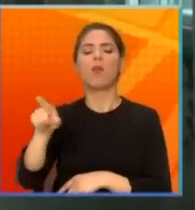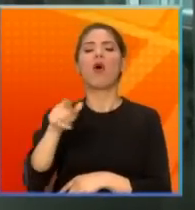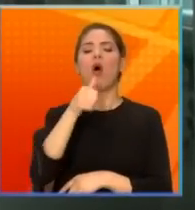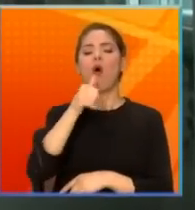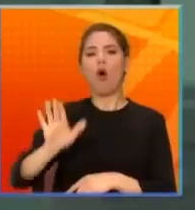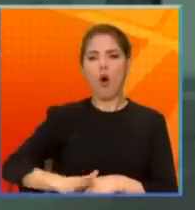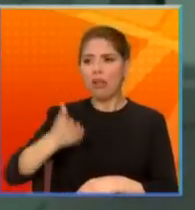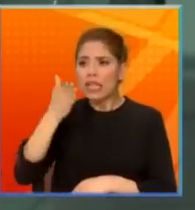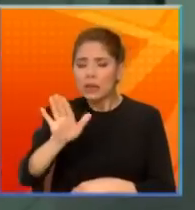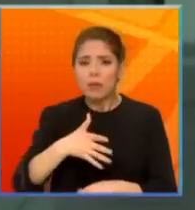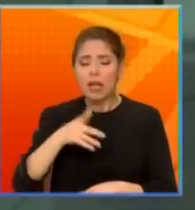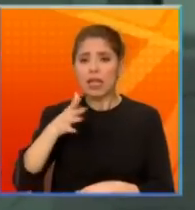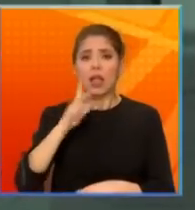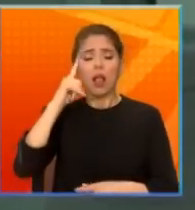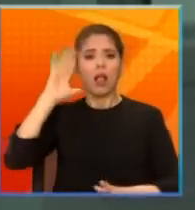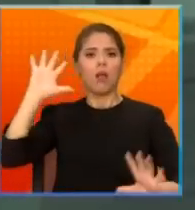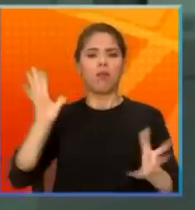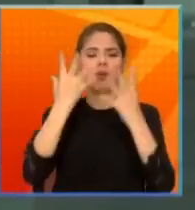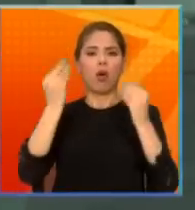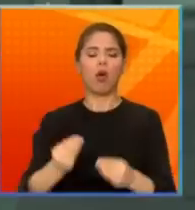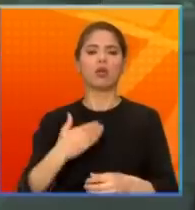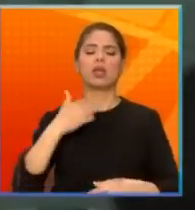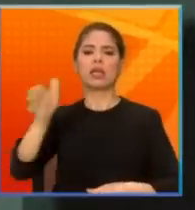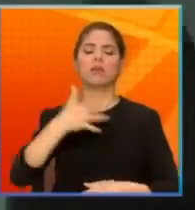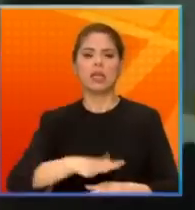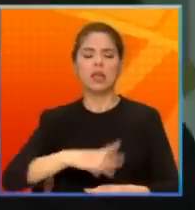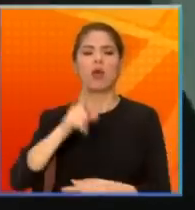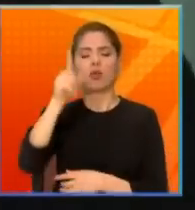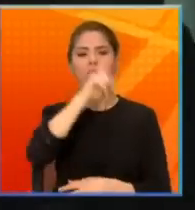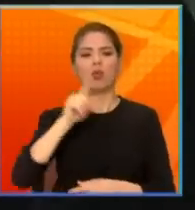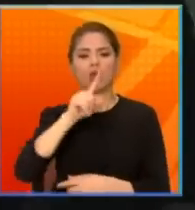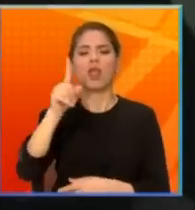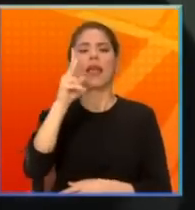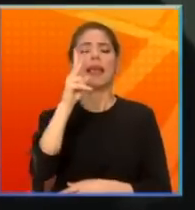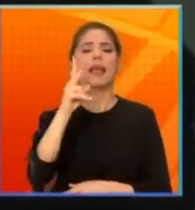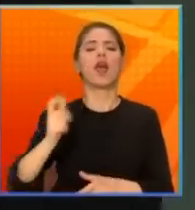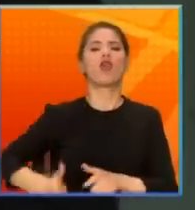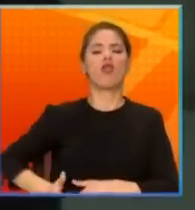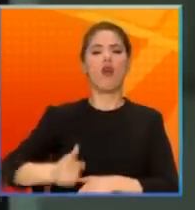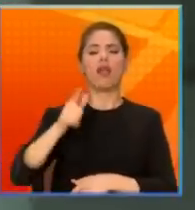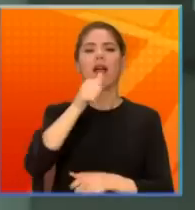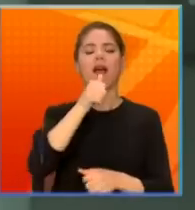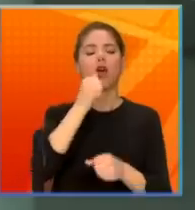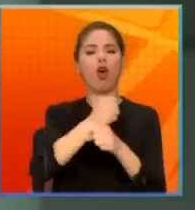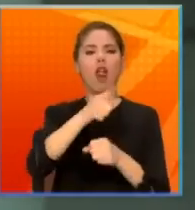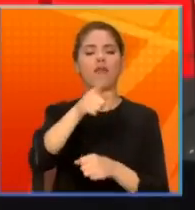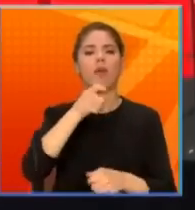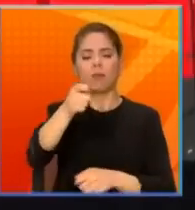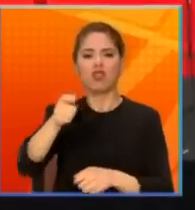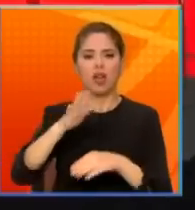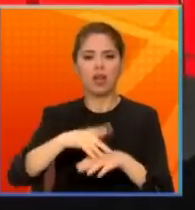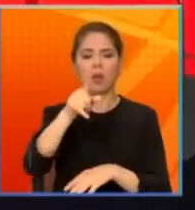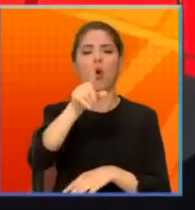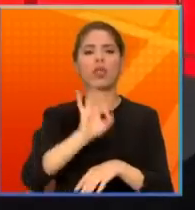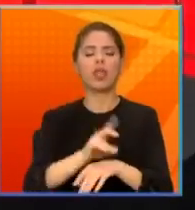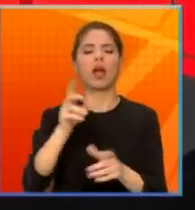adam öfkeden deliye döndü. Görevlilere bıçakla saldırdı. İki güvenlik görevlisini bıçaklayan adam oracıkta gözaltına alındı.